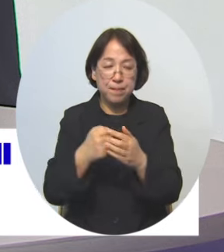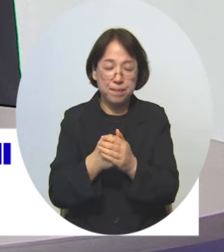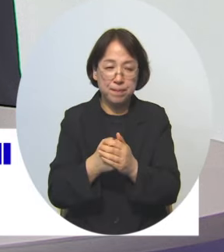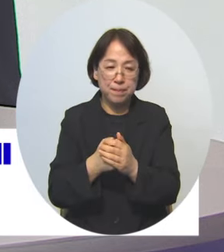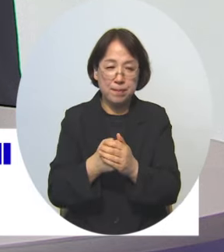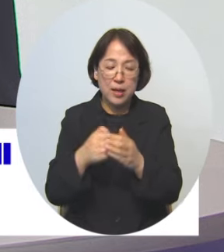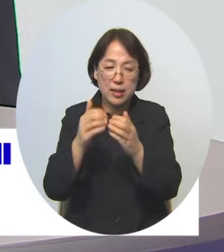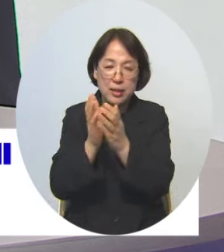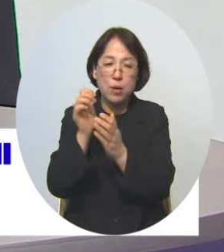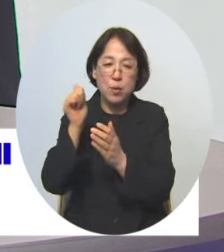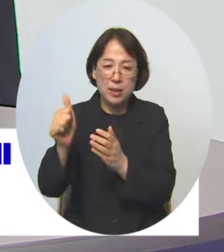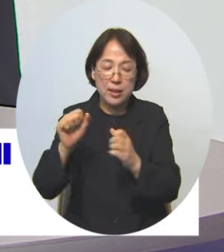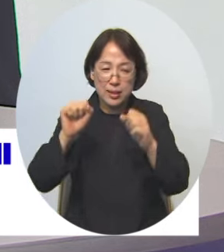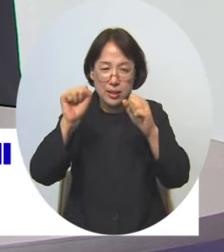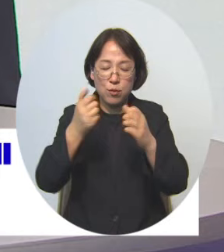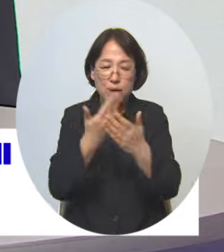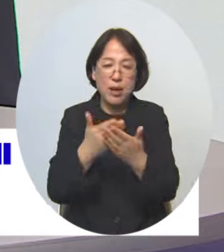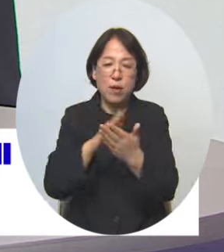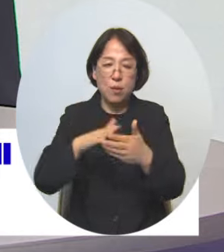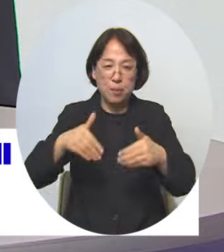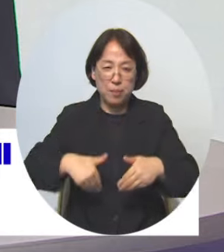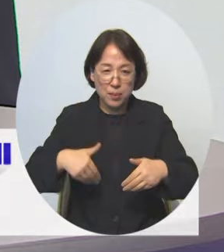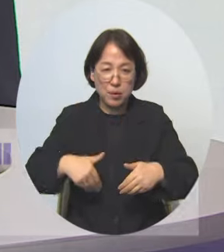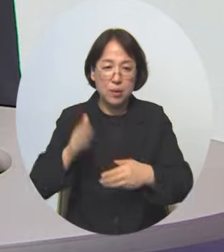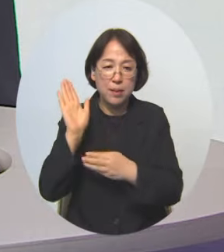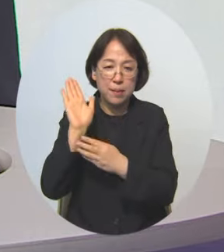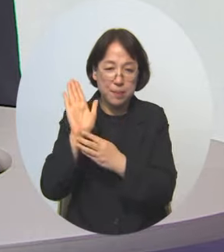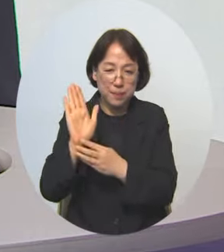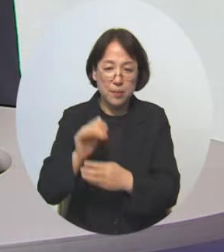개혁이 필요하다고 밝혔습니다. 보도에 김창규 기자입니다.